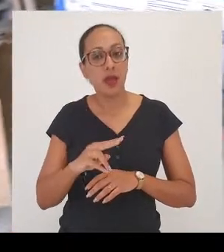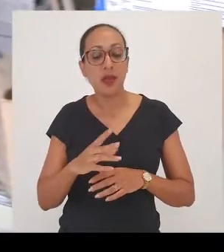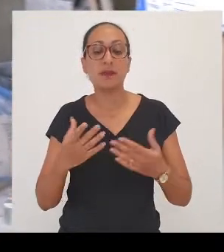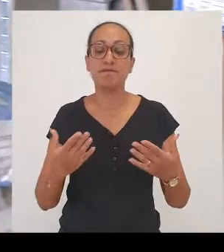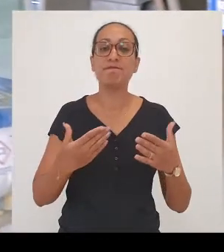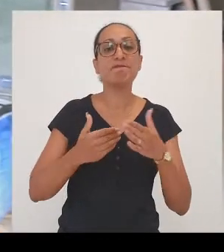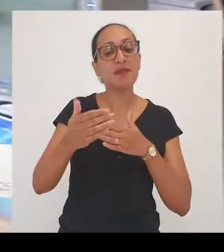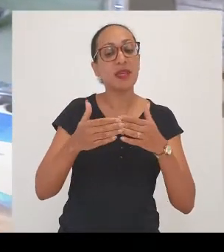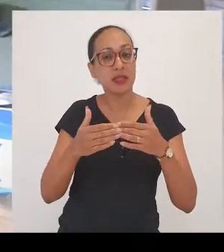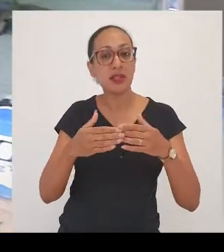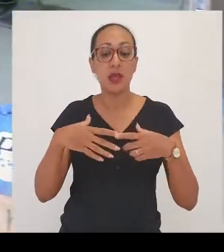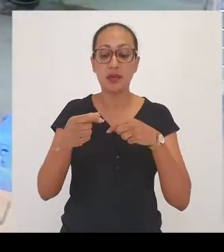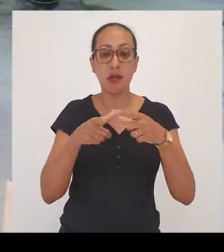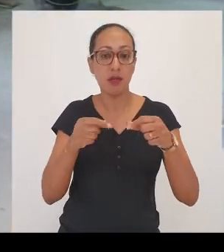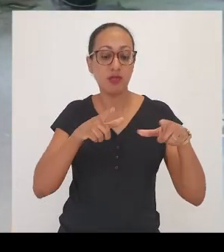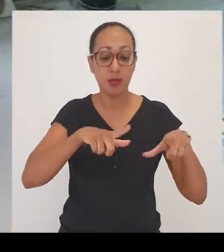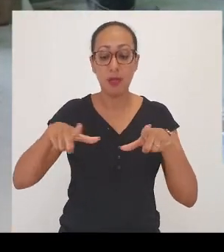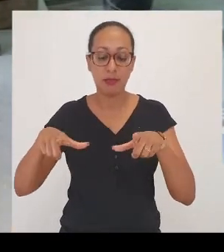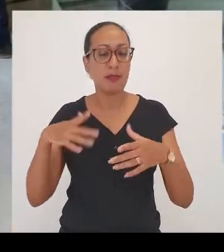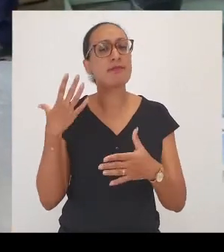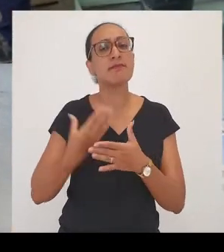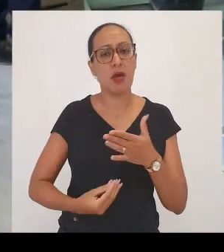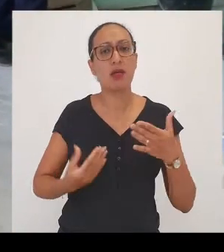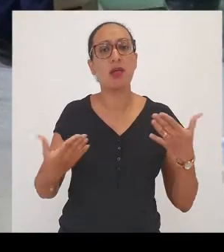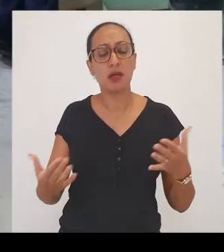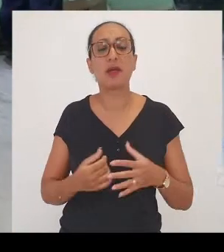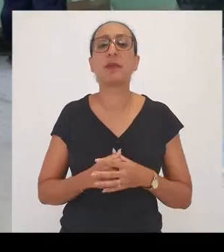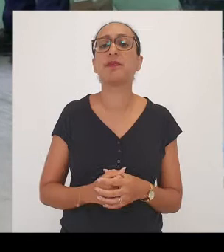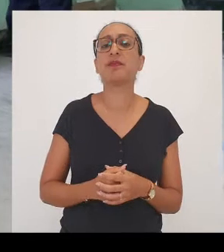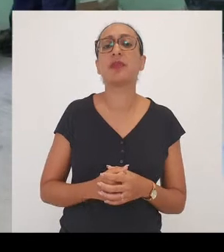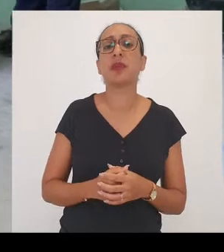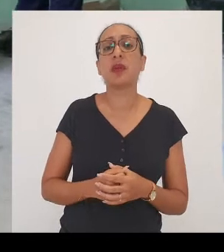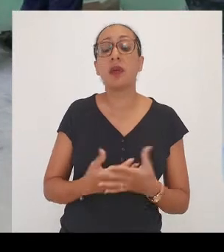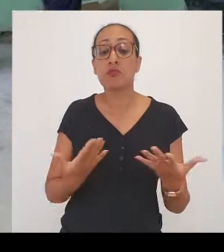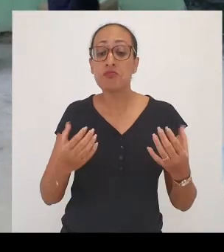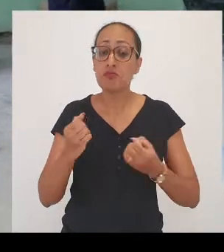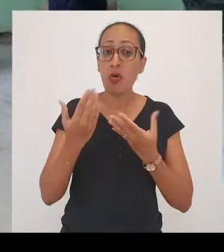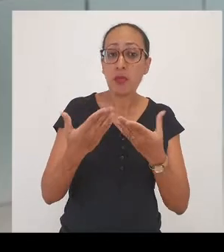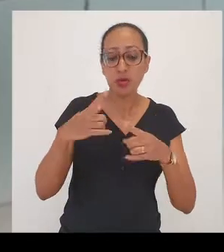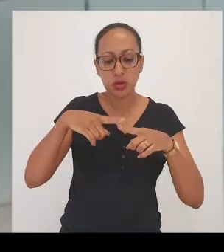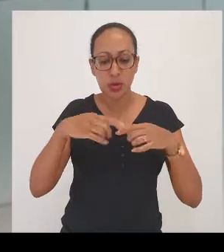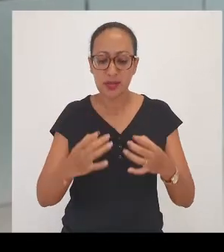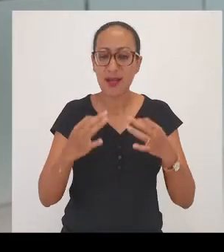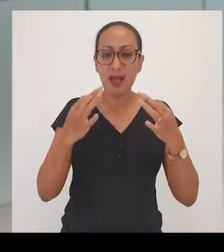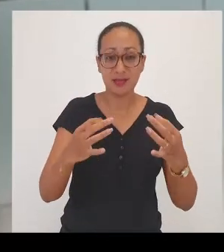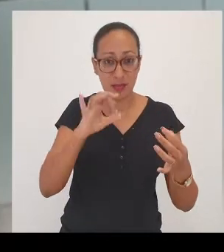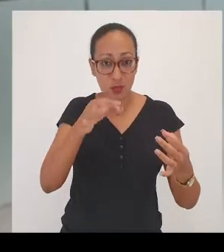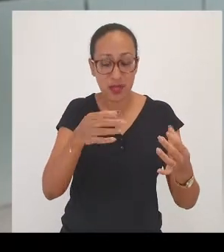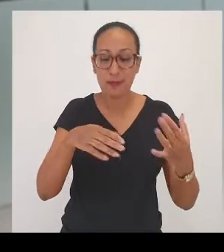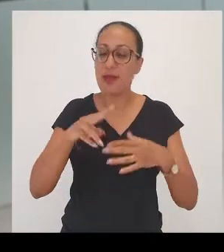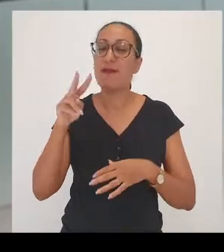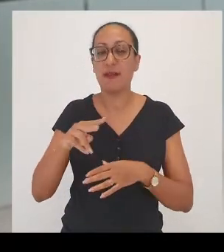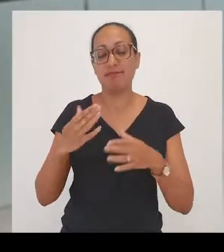vrai qu'on manque cruellement de carreleurs. Mais moi, je veux casser ce code où on se limite à proposer que du carrelage classique. Parce que